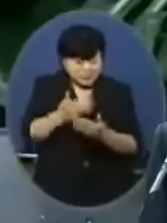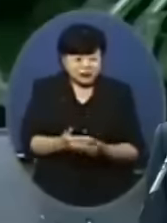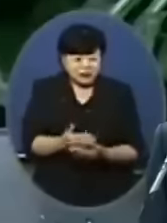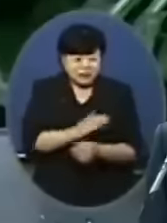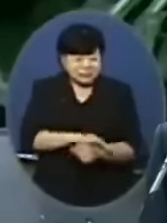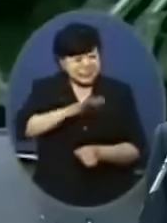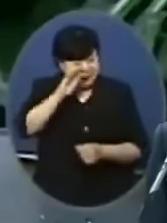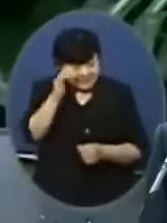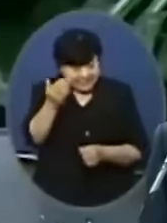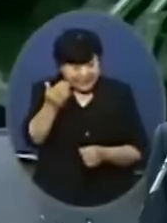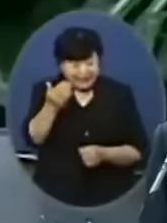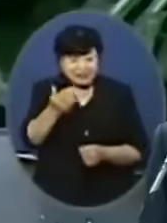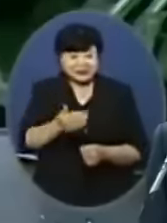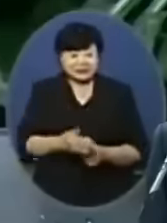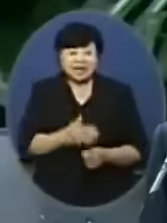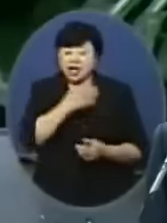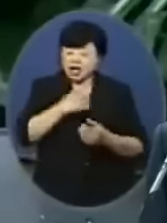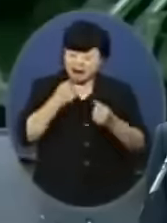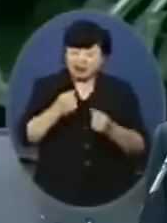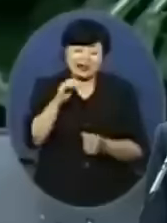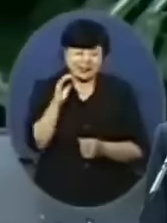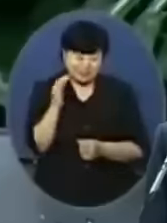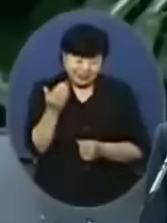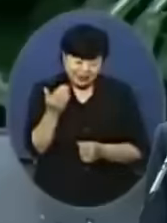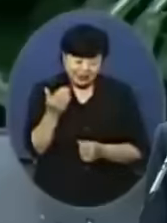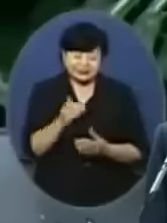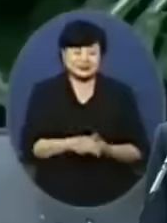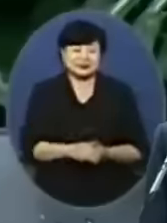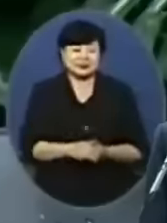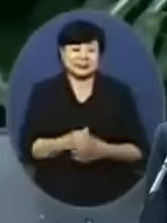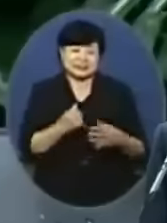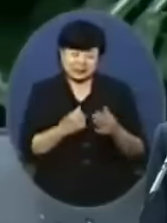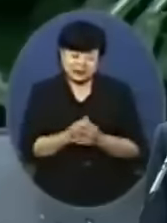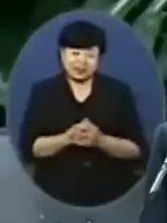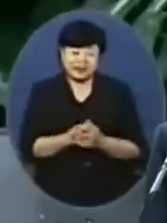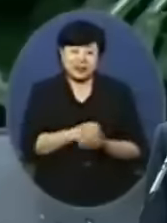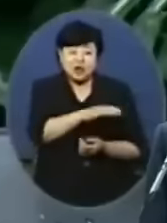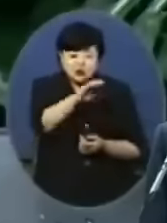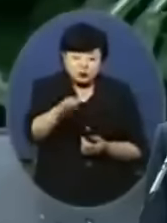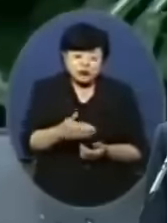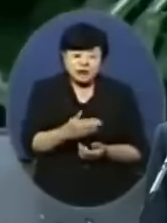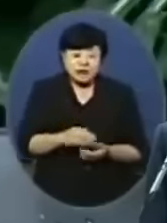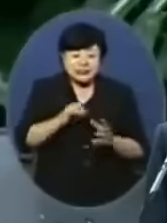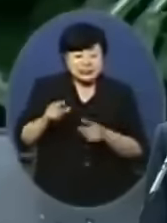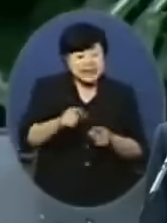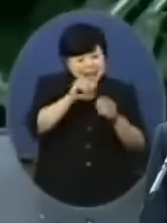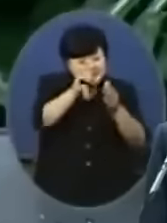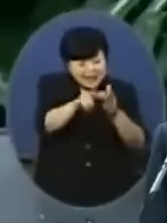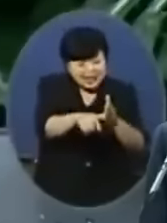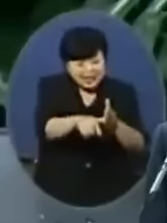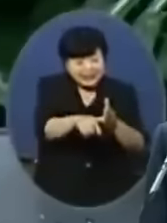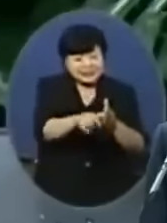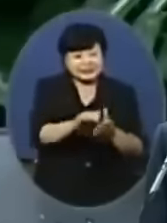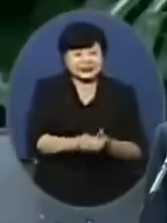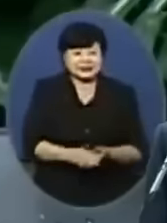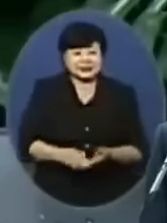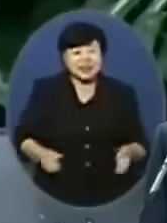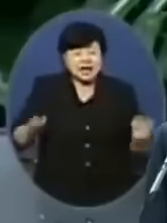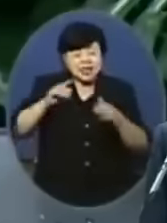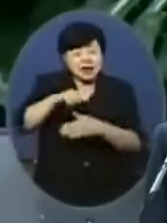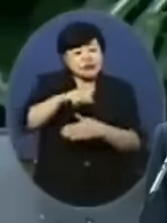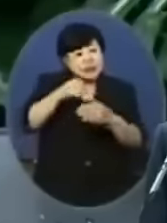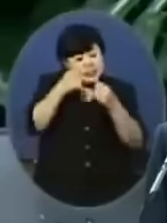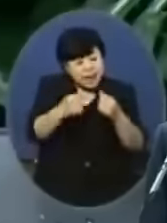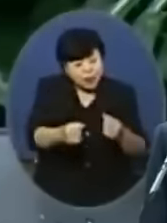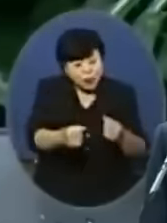된다. 강건하게 된다. 그러므로 우리가 이 세상에 살면서 흑암 가운데